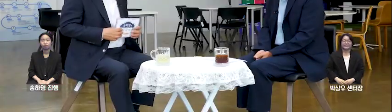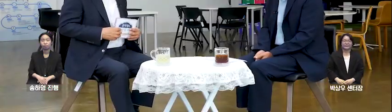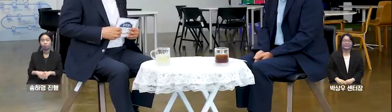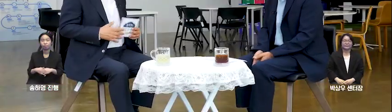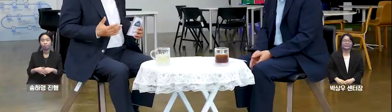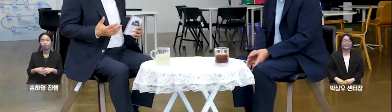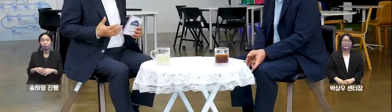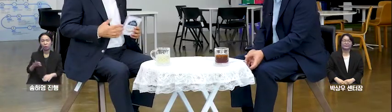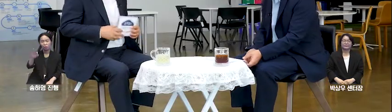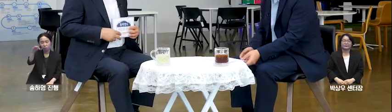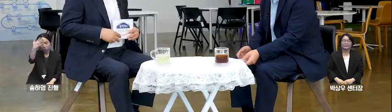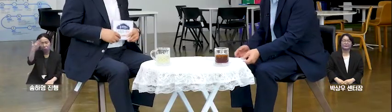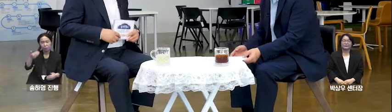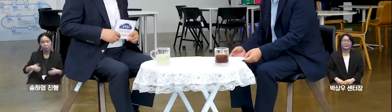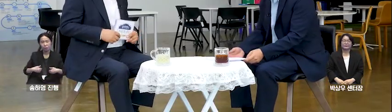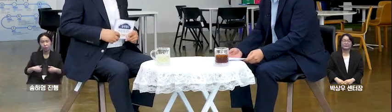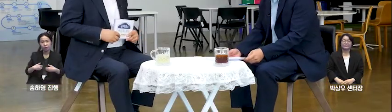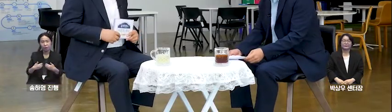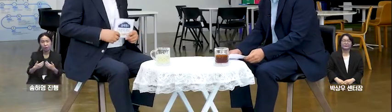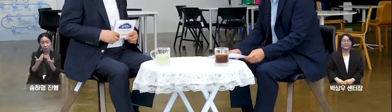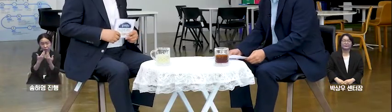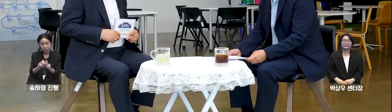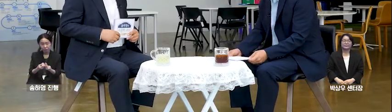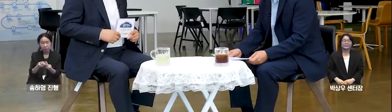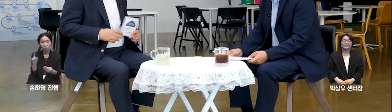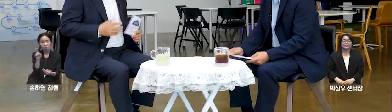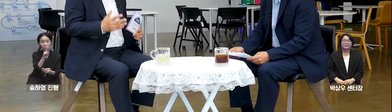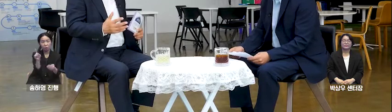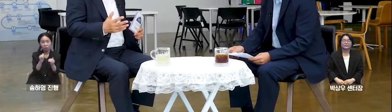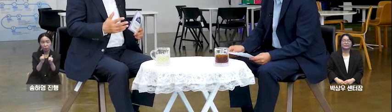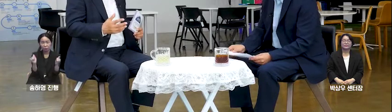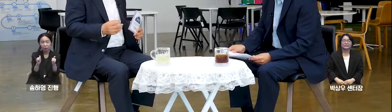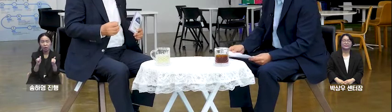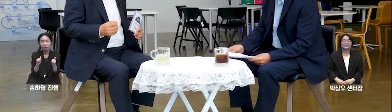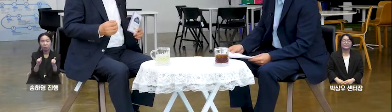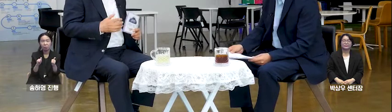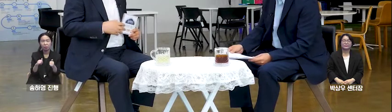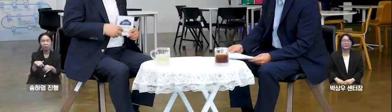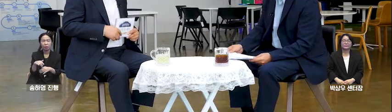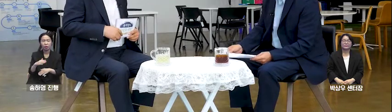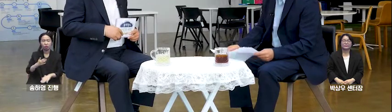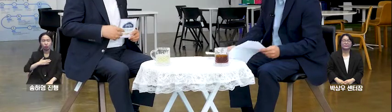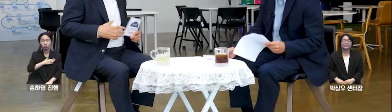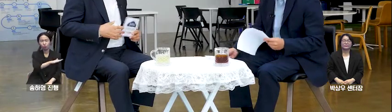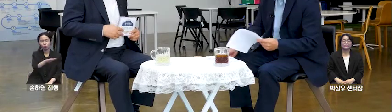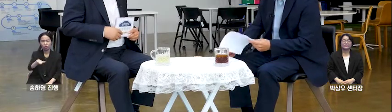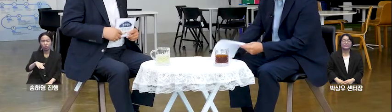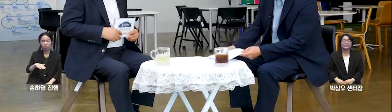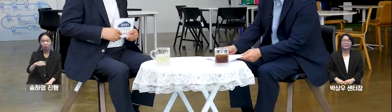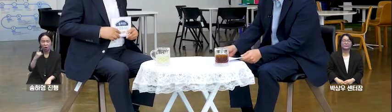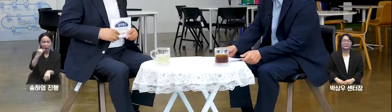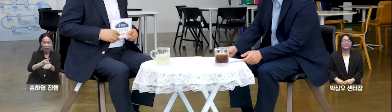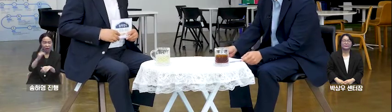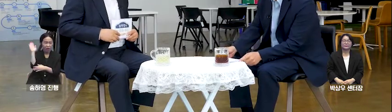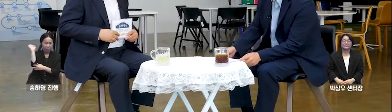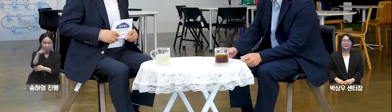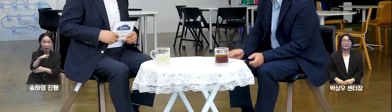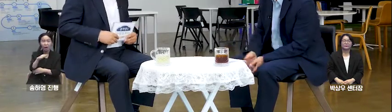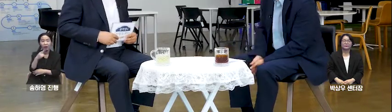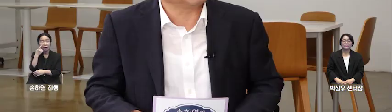이게 굉장한 노하우가 있어야 될 것 같아요. 왜냐하면 어떤 사람이 나가가지고 막 우리 이런 거 합시다 하고